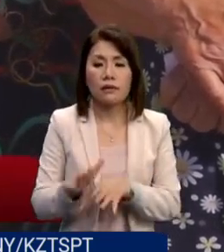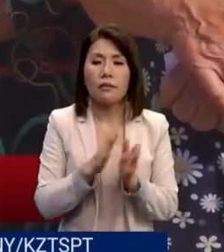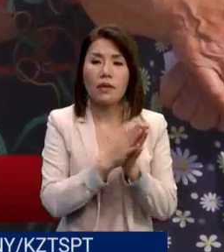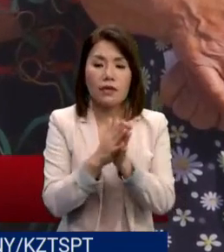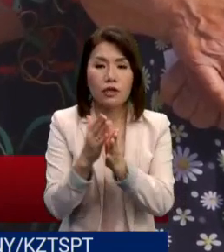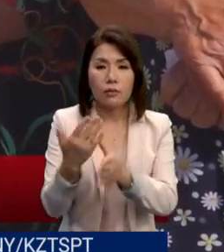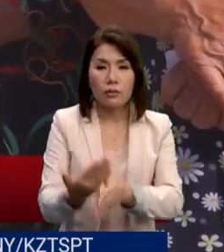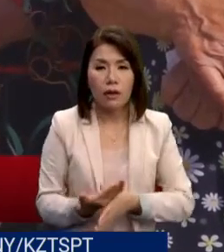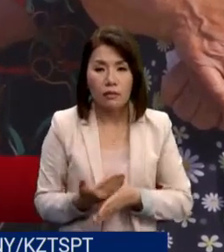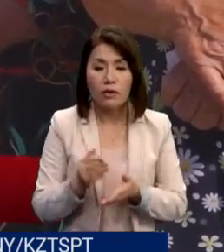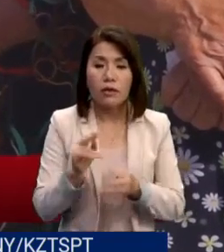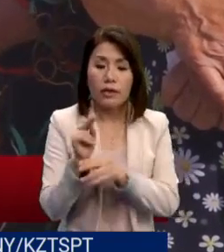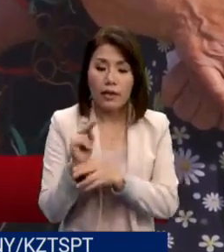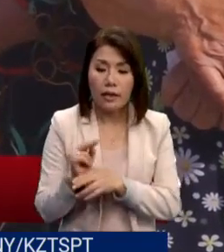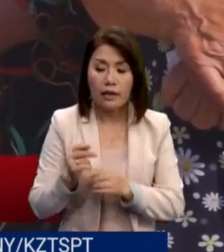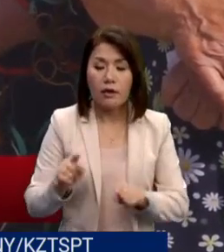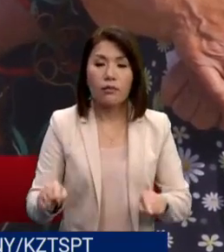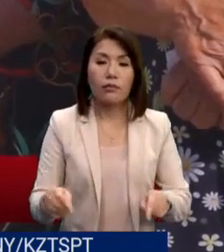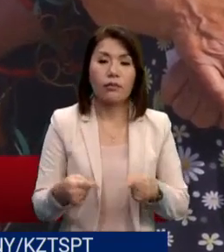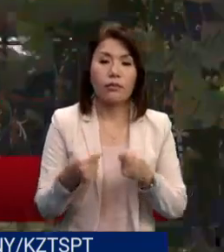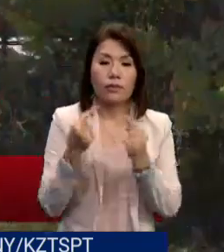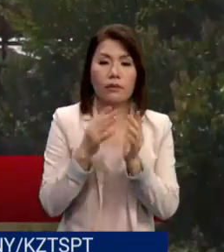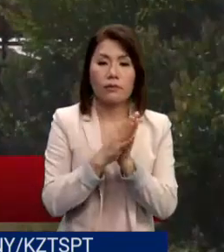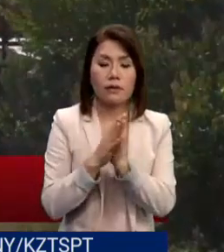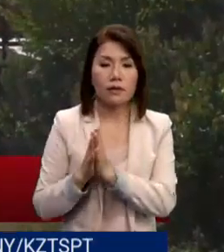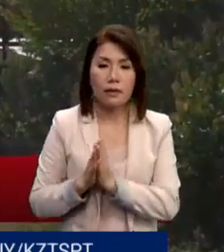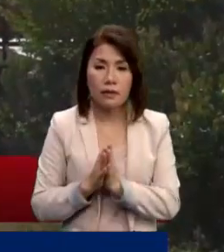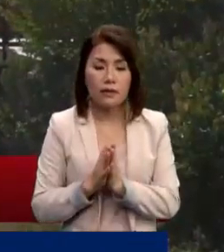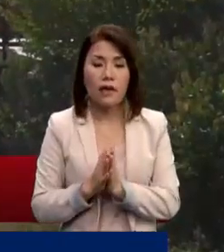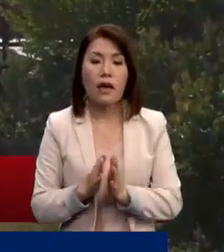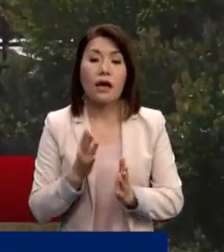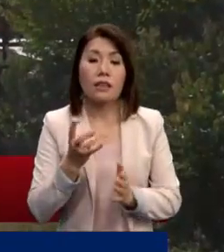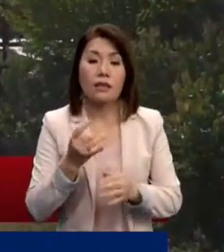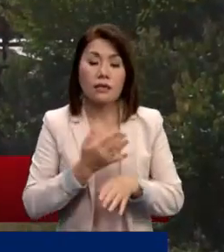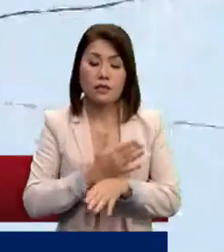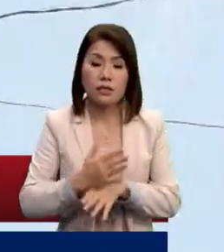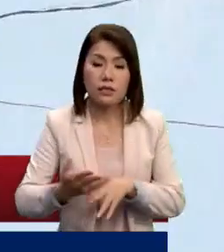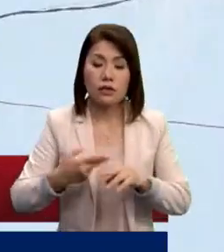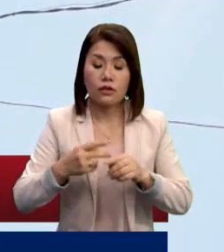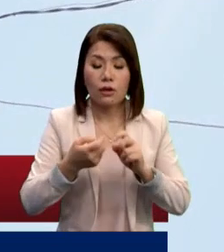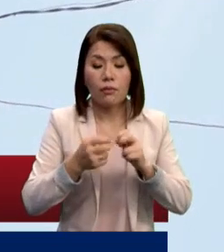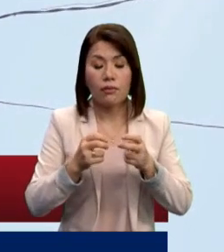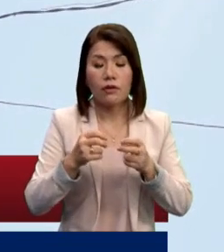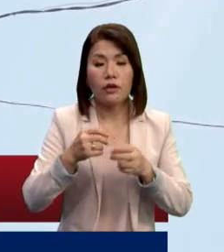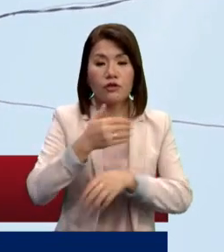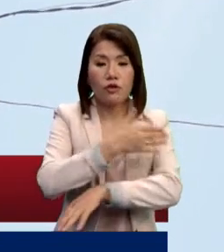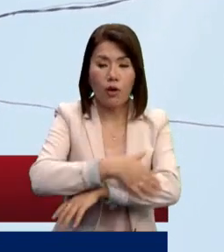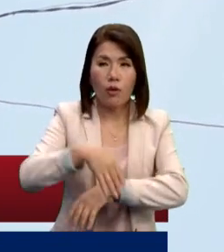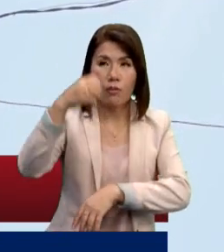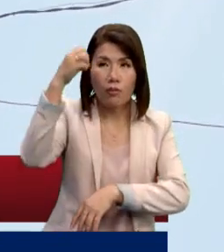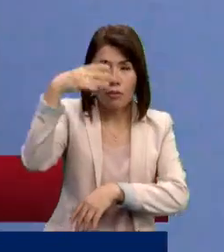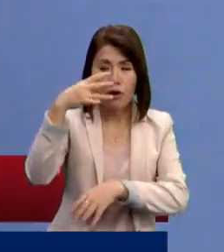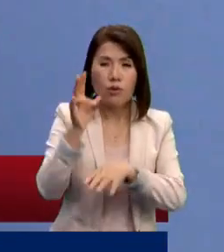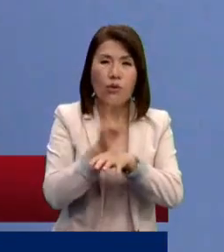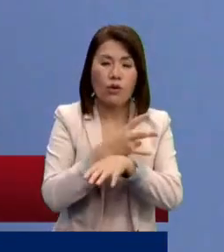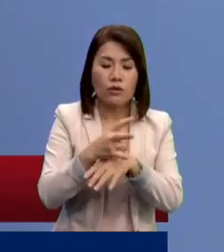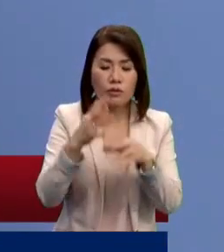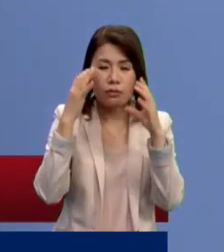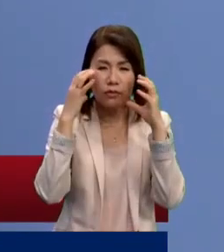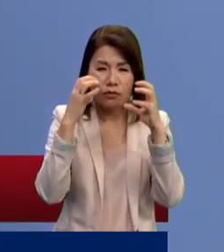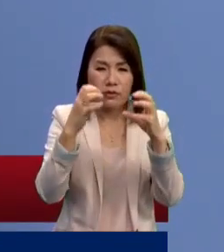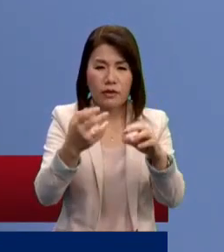Көмектесіңіздер, жасаңыздар. Өркениеттен жордаймыз. Наразының өпірді алаңдатқан кезекті мәселе көше жарығы. Қасқарайғанда алқапта түнекке